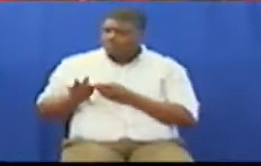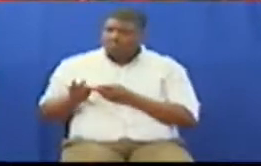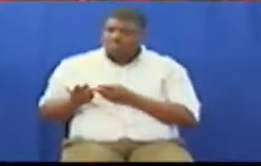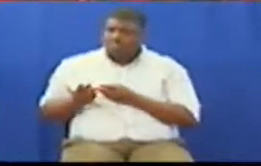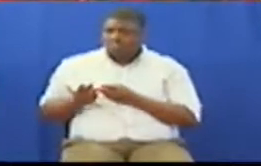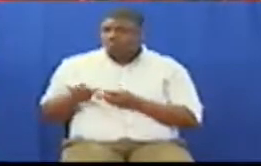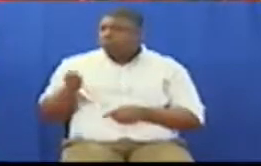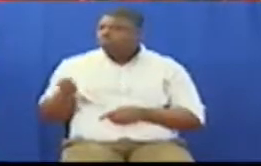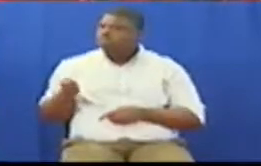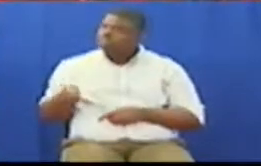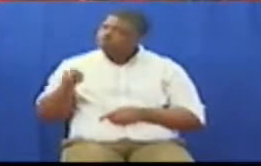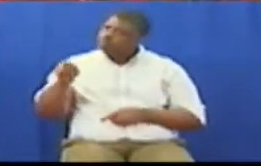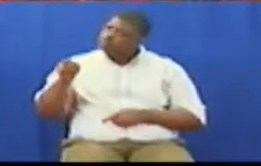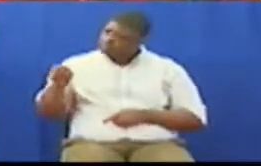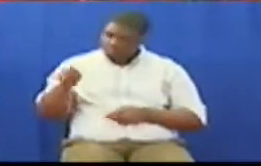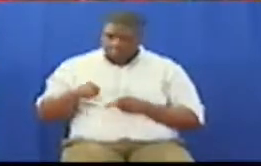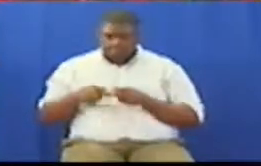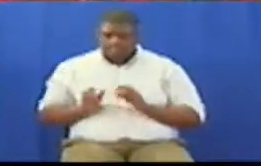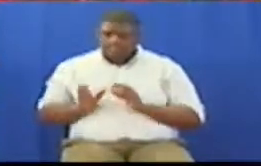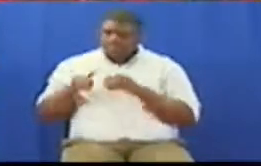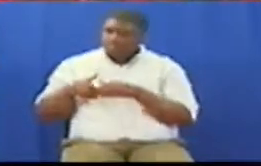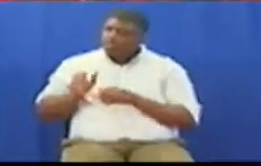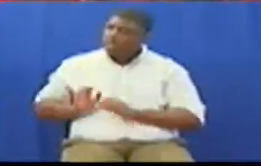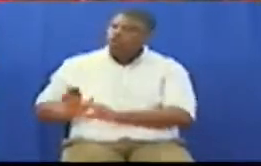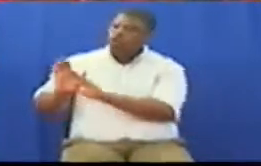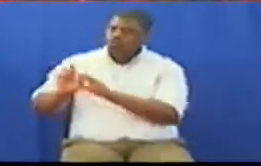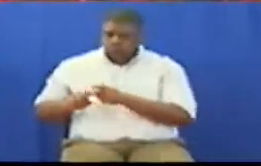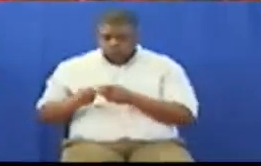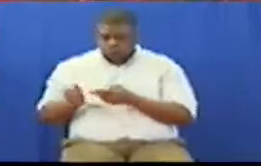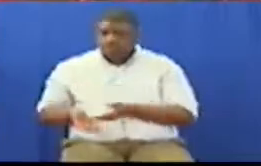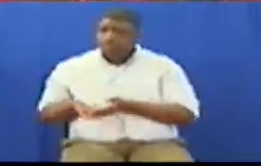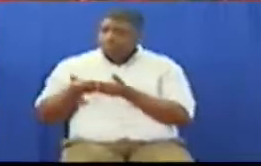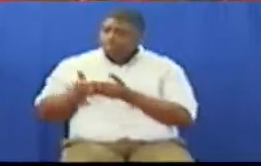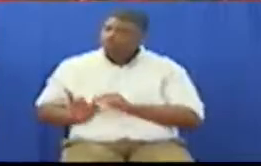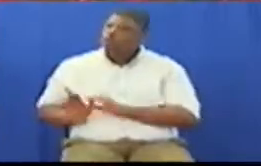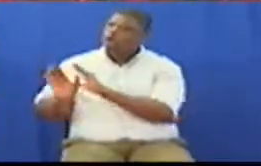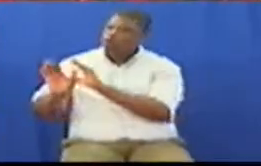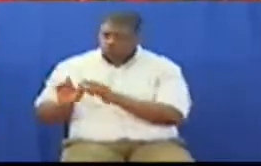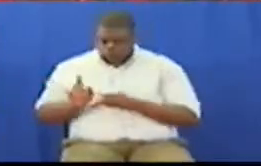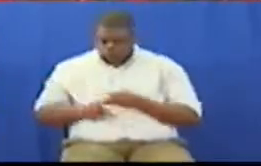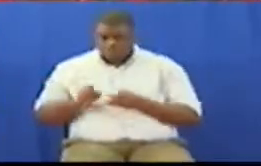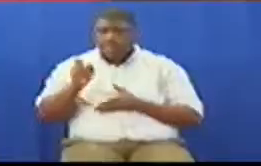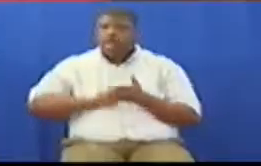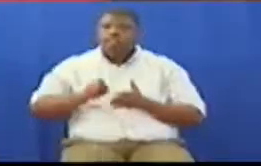kukupongezeni wewe na timu yako, makamu wako na katibu wa bunge